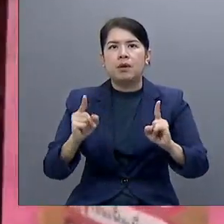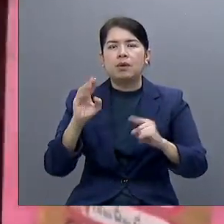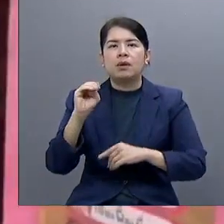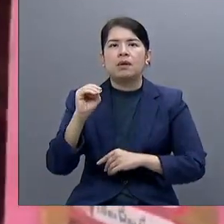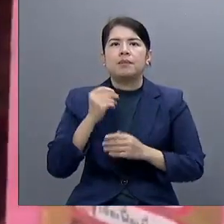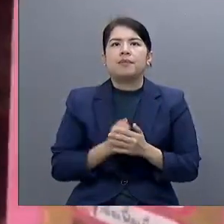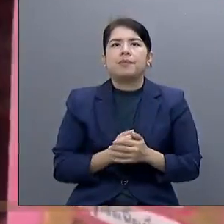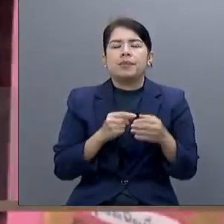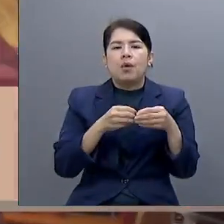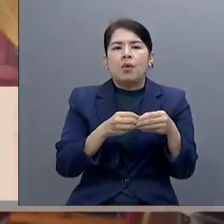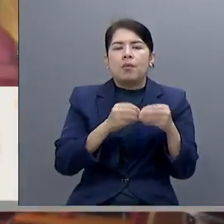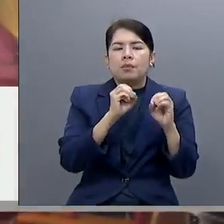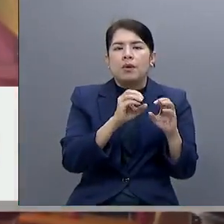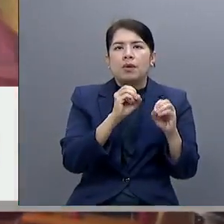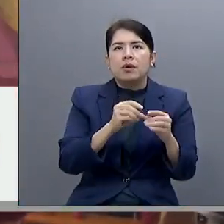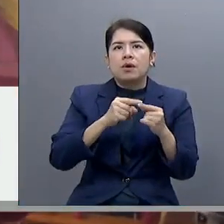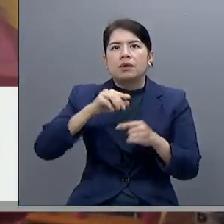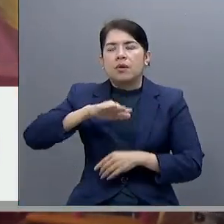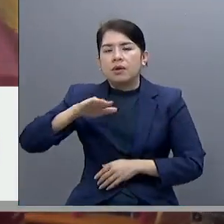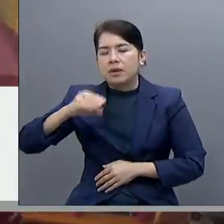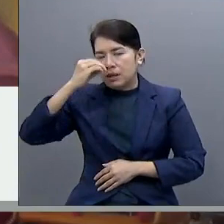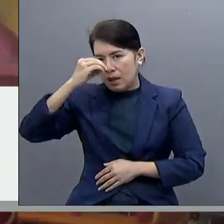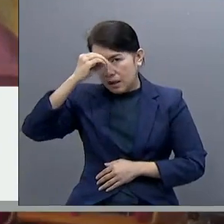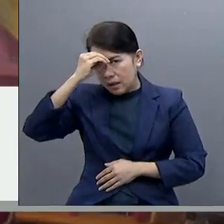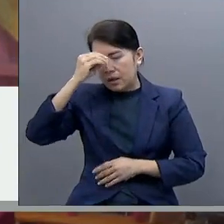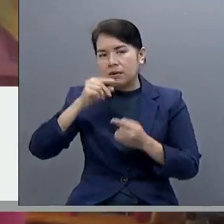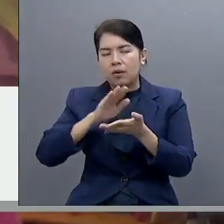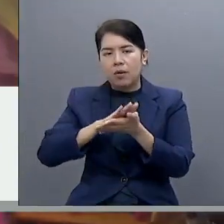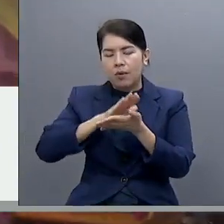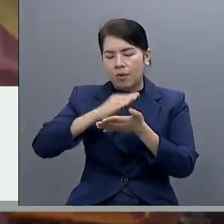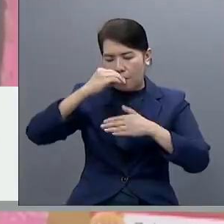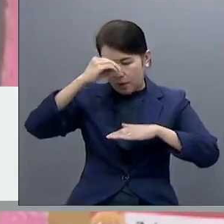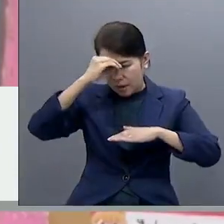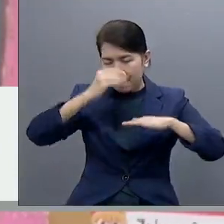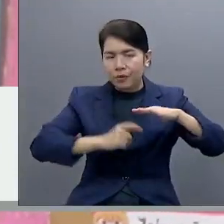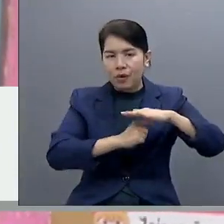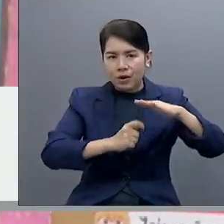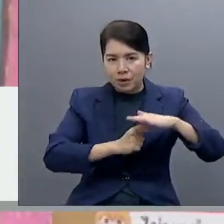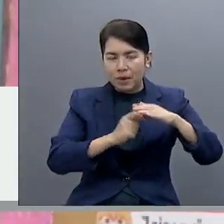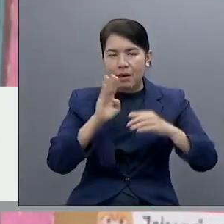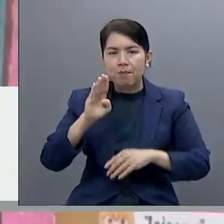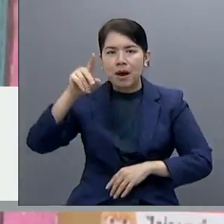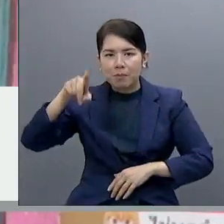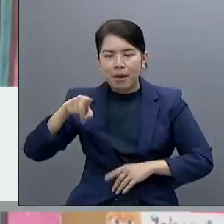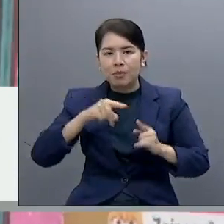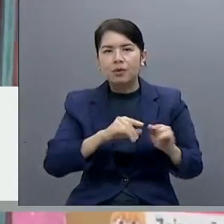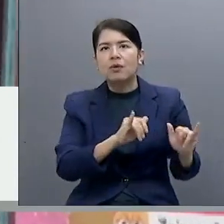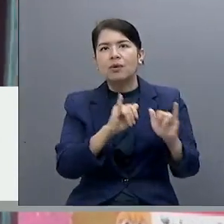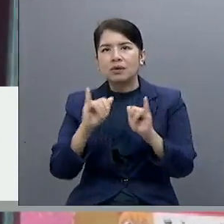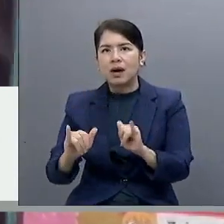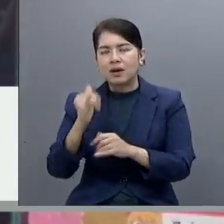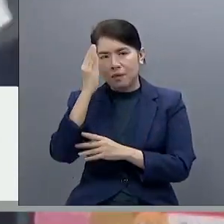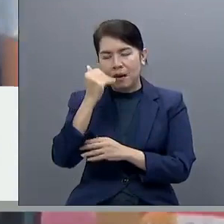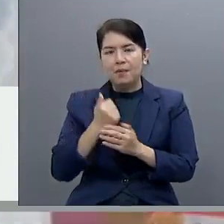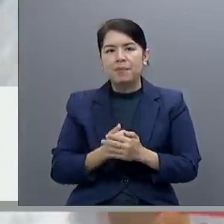ครูนักเรียนโรงเรียนอนุบาลบ้านแพ้วอำเภอบ้านแพ้วจังหวัดสมุทรสาครช่วยกันย้ายอุปกรณ์การเรียนค่ะหลังจากที่ไปตรวจสอบพบ